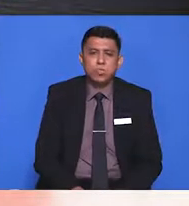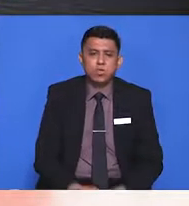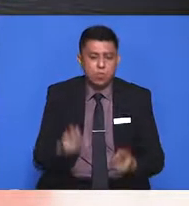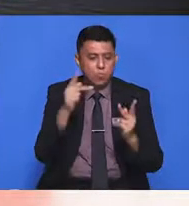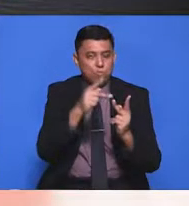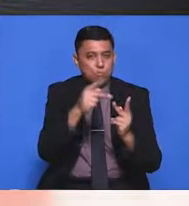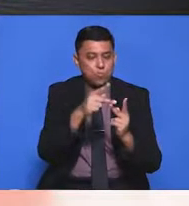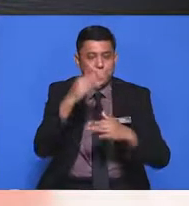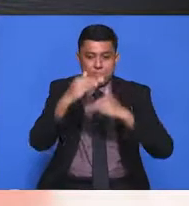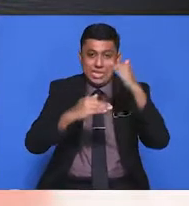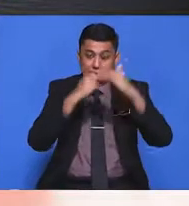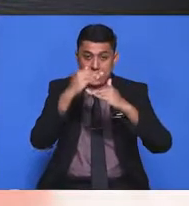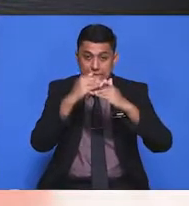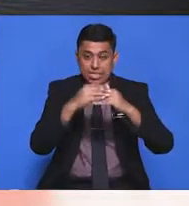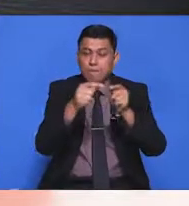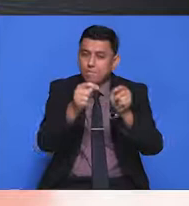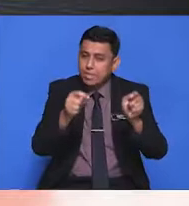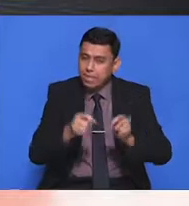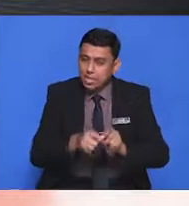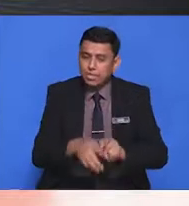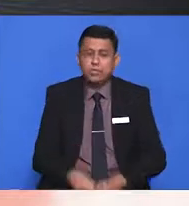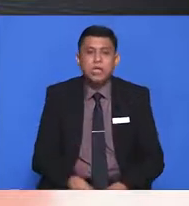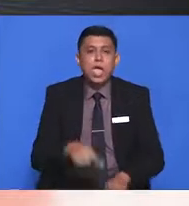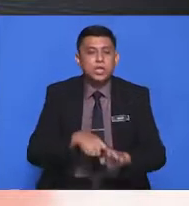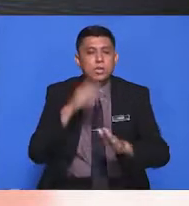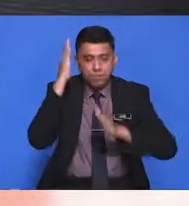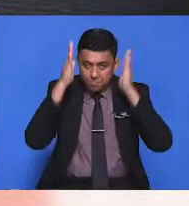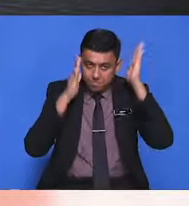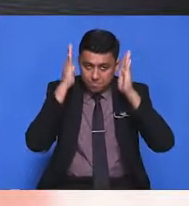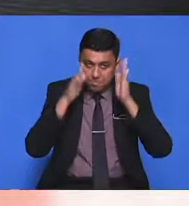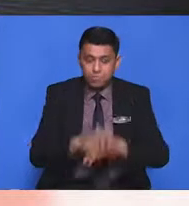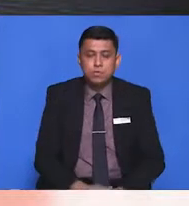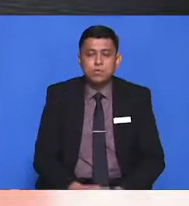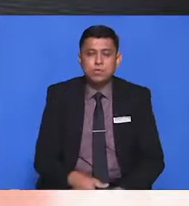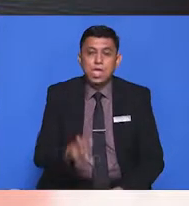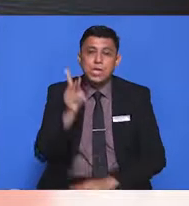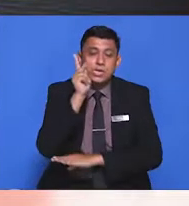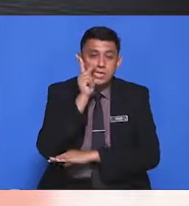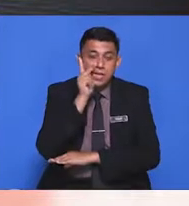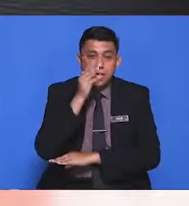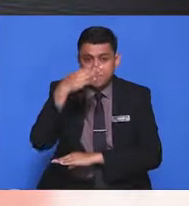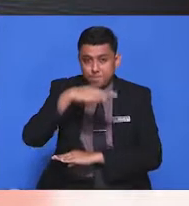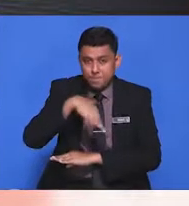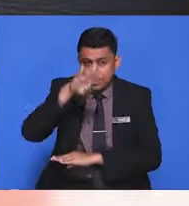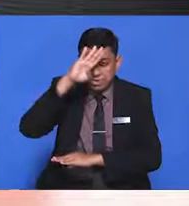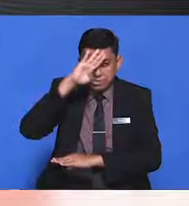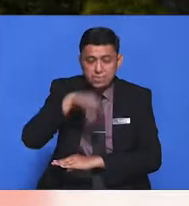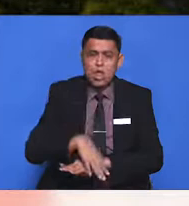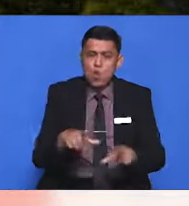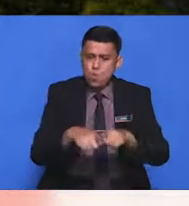sesuai untuk pembinaan pertempatan. Di Malaysia, dataran Kedah Perlis merupakan kawasan dataran yang